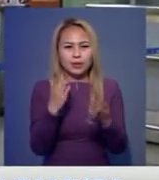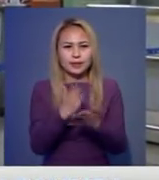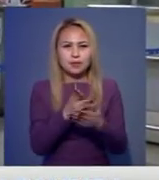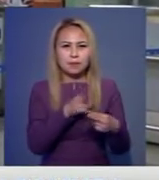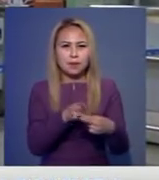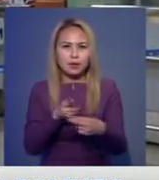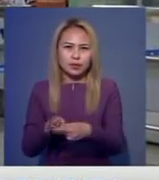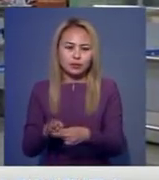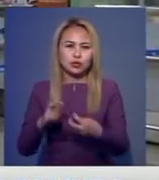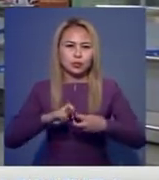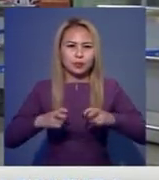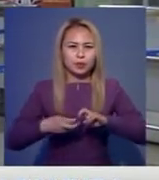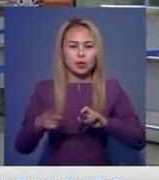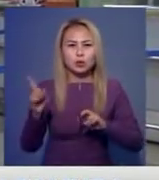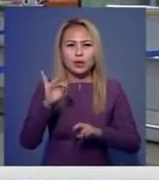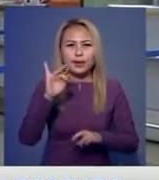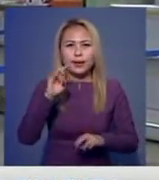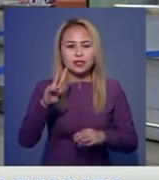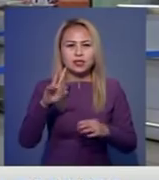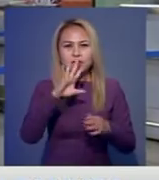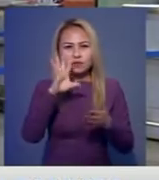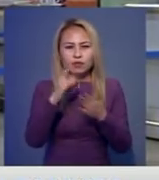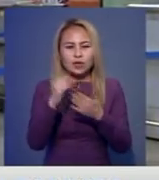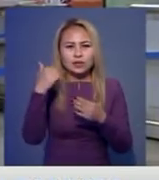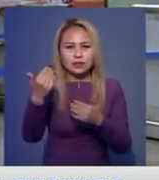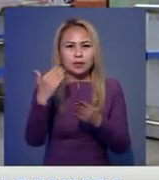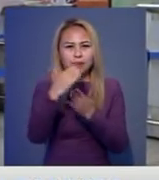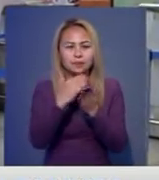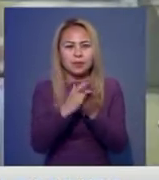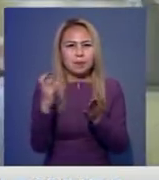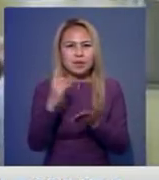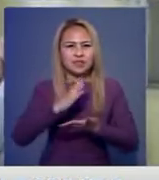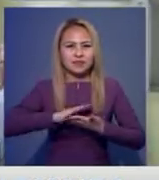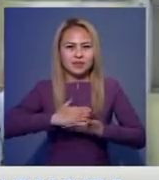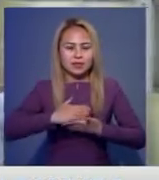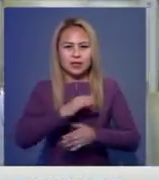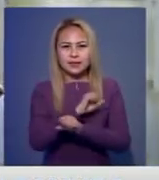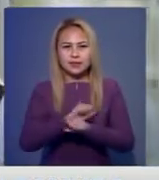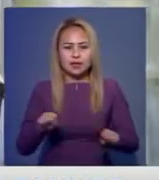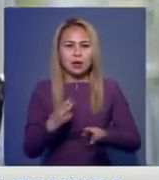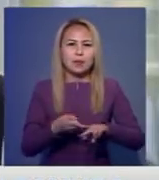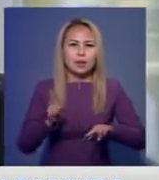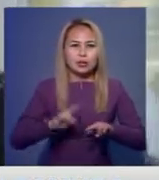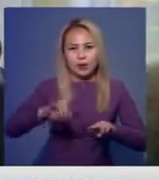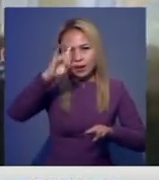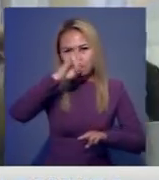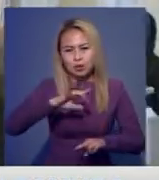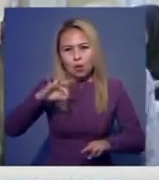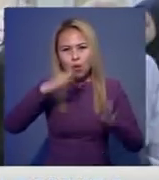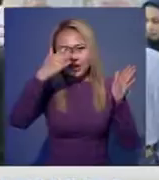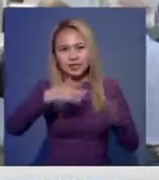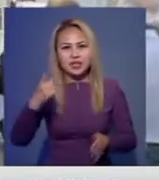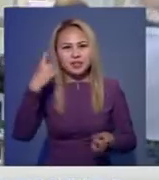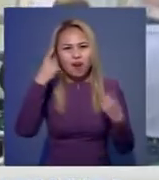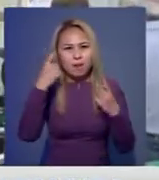бар. Атап айтсақ, Иранға қатысты енгізілген санкциялар мен визасыз режимнің болмауы, сонымен қатар Қазақстан жайлы ақпараттың